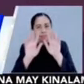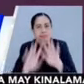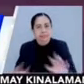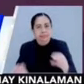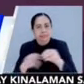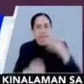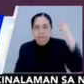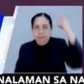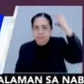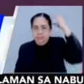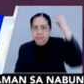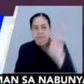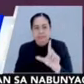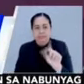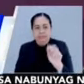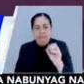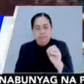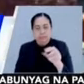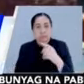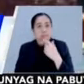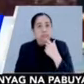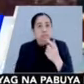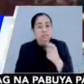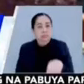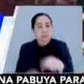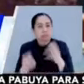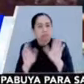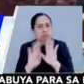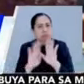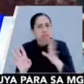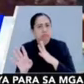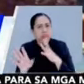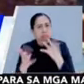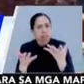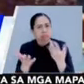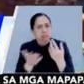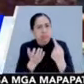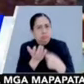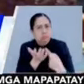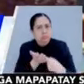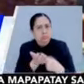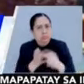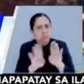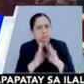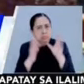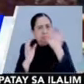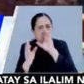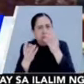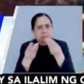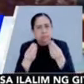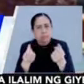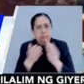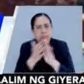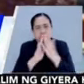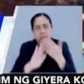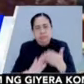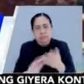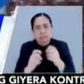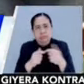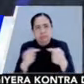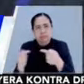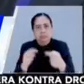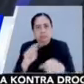Sa kabila nito, bukas pa rin daw ang Pilipinas na makipag-usap at makahanap ng mapayapang solusyon sa tensyon sa West Philippine